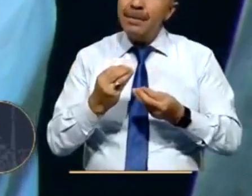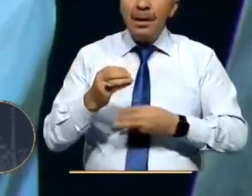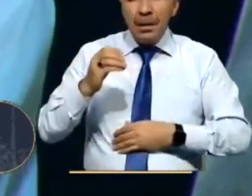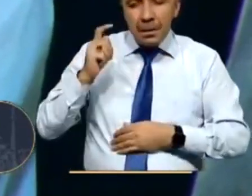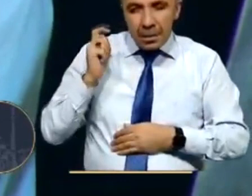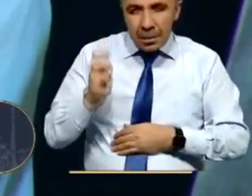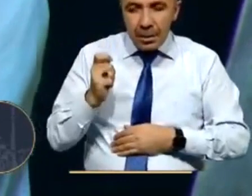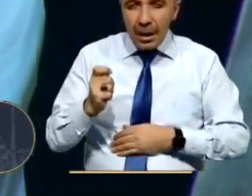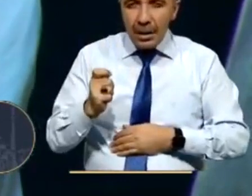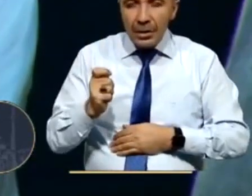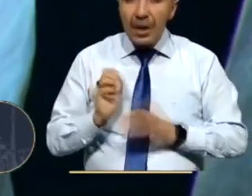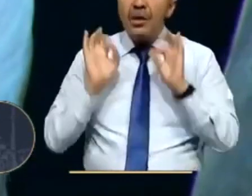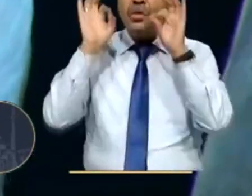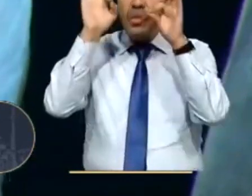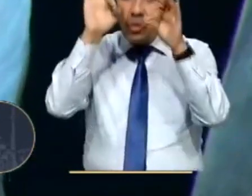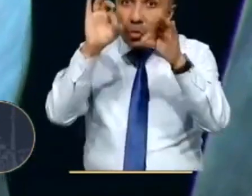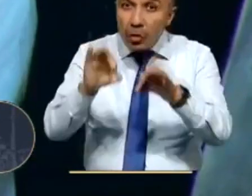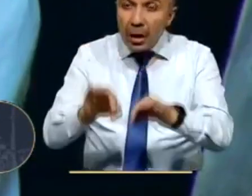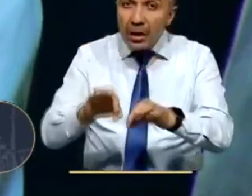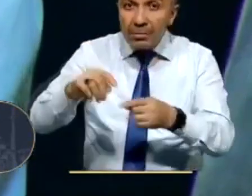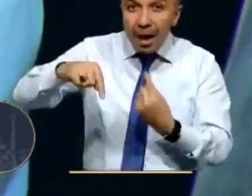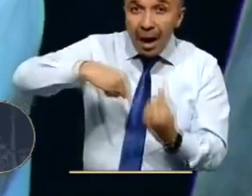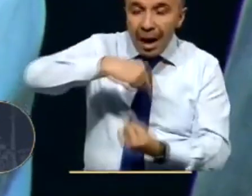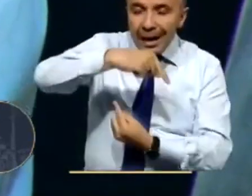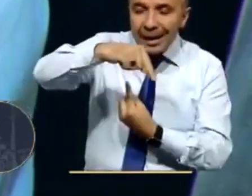hakikate ulaşma arayışıdır.